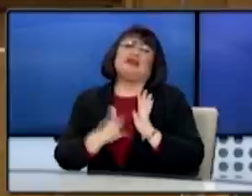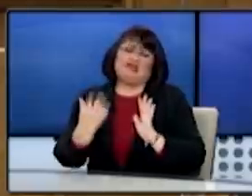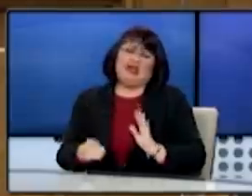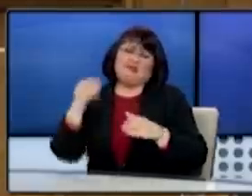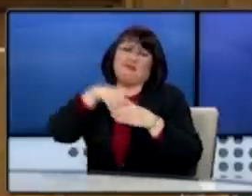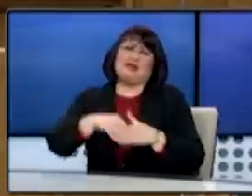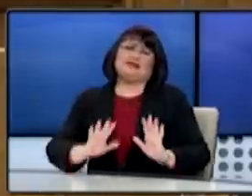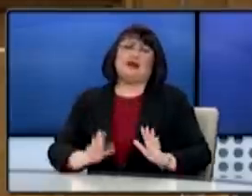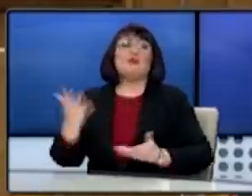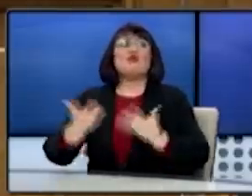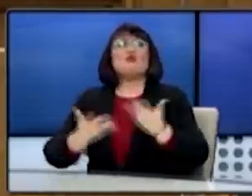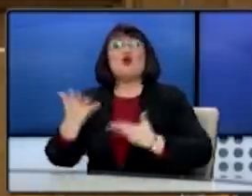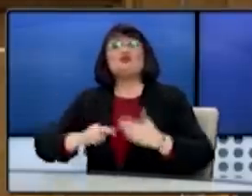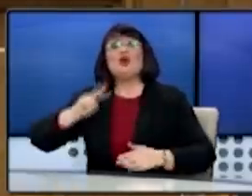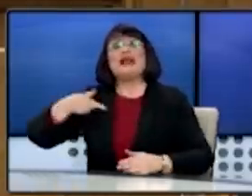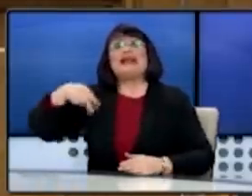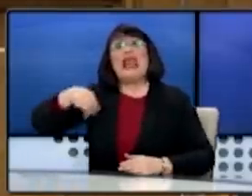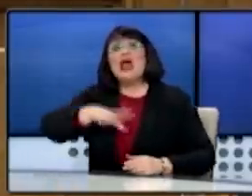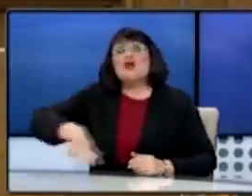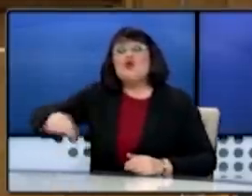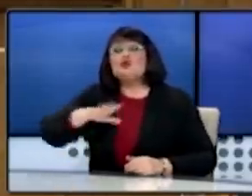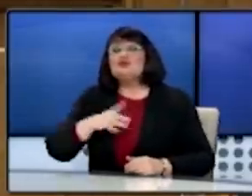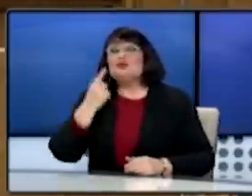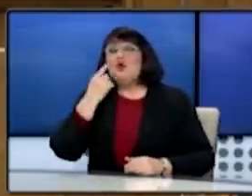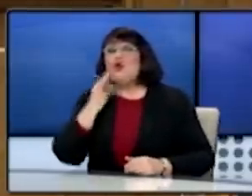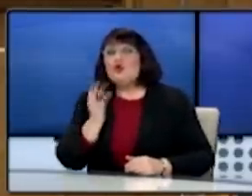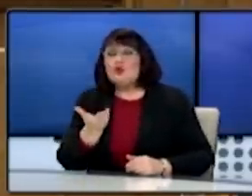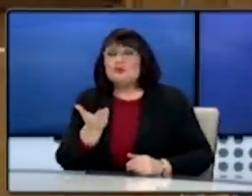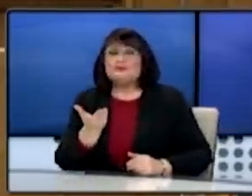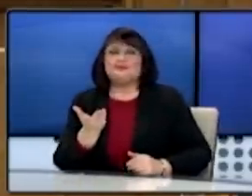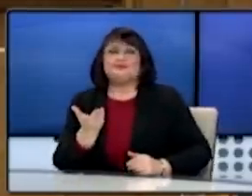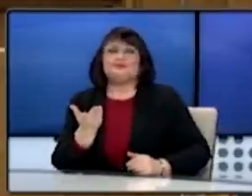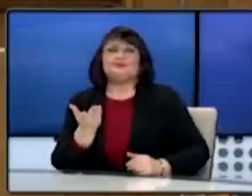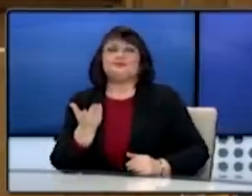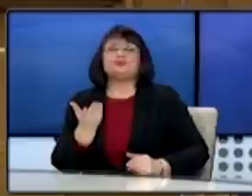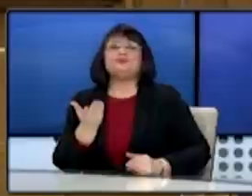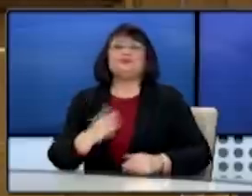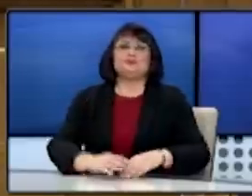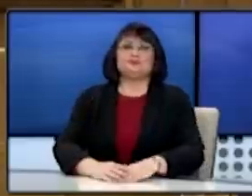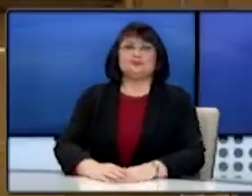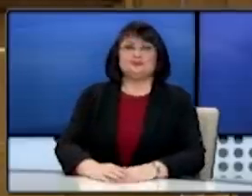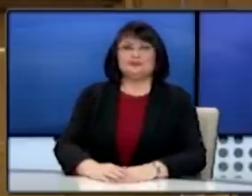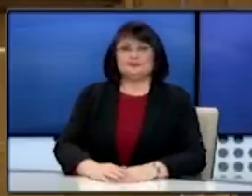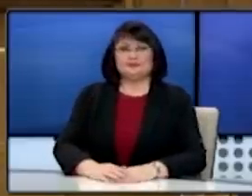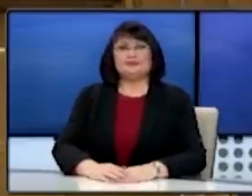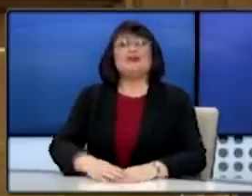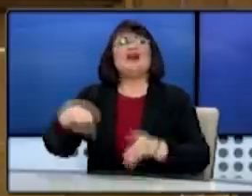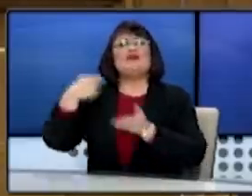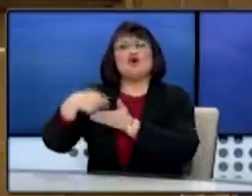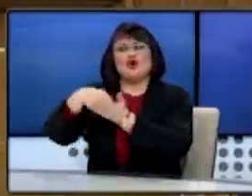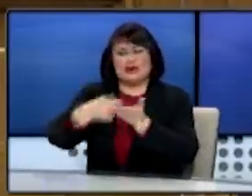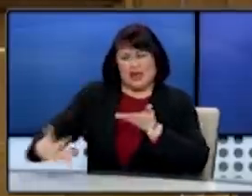Είναι ένας προϋπολογισμός αντιλαϊκός, γιατί προβλέπεται, ενώ προβλέπεται ότι τα